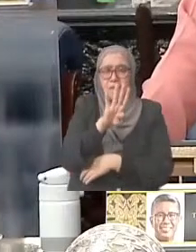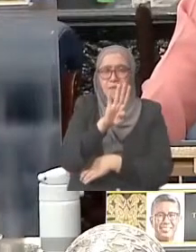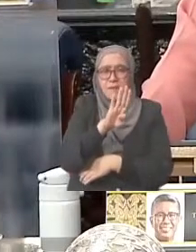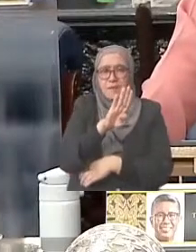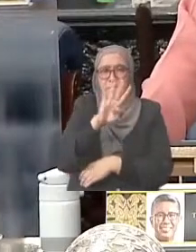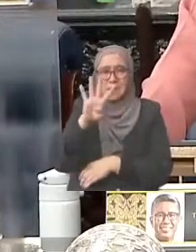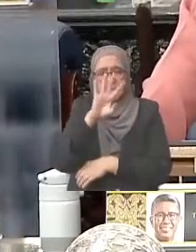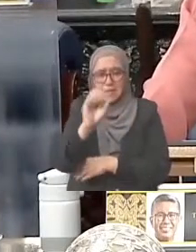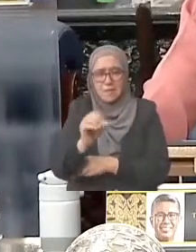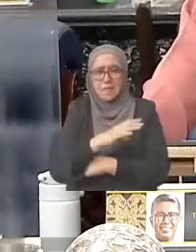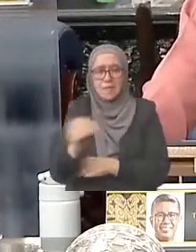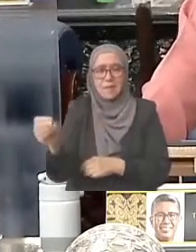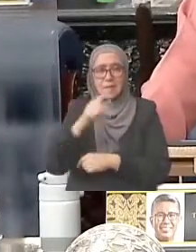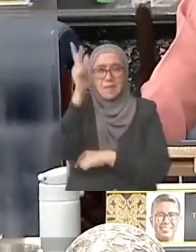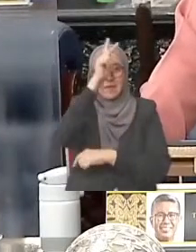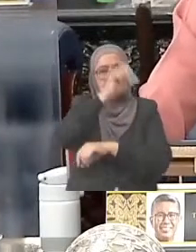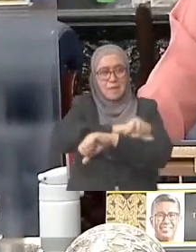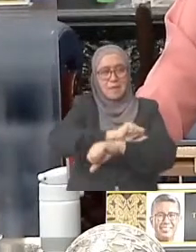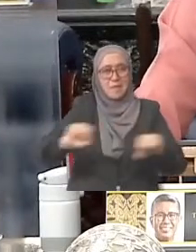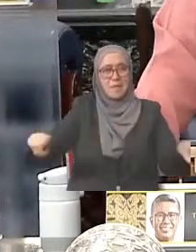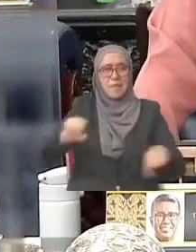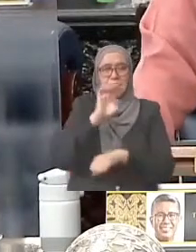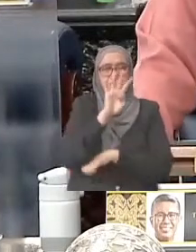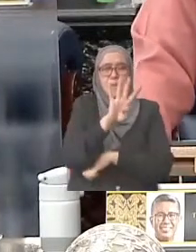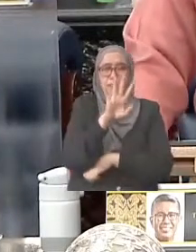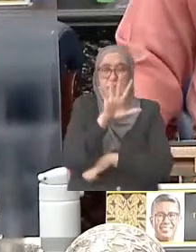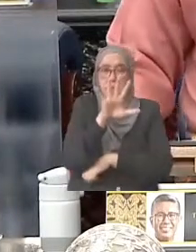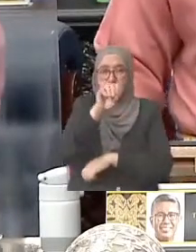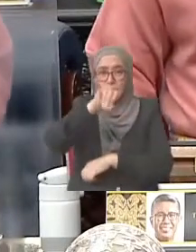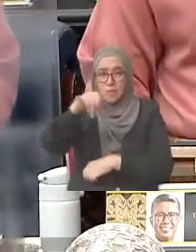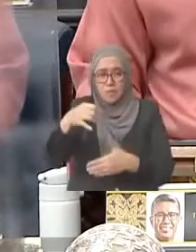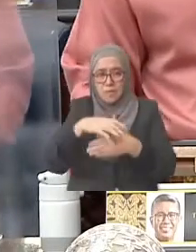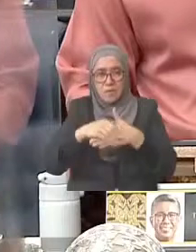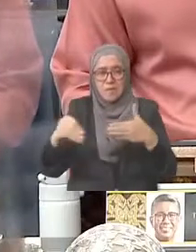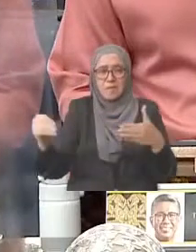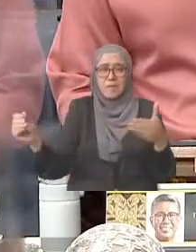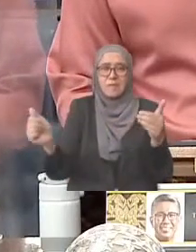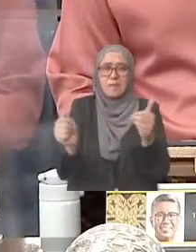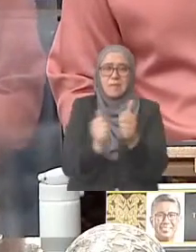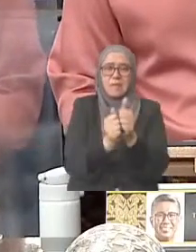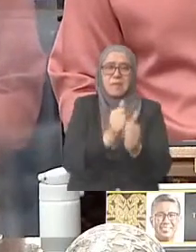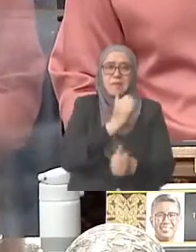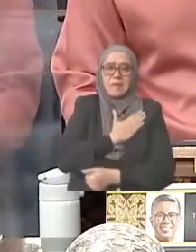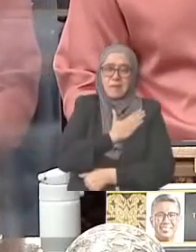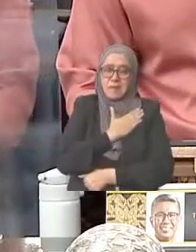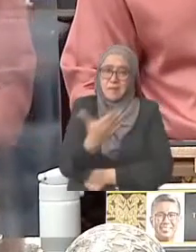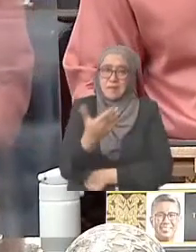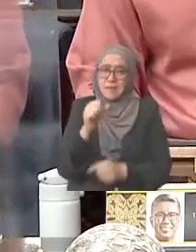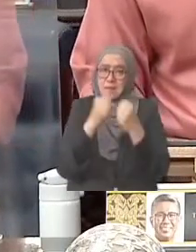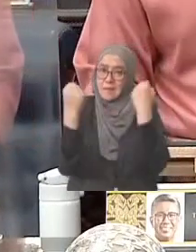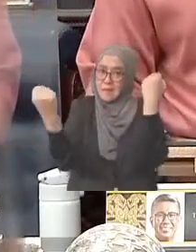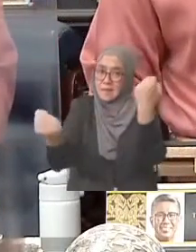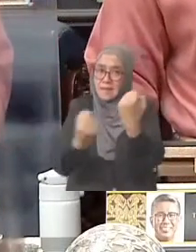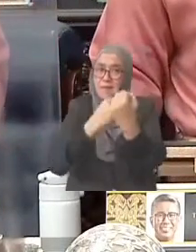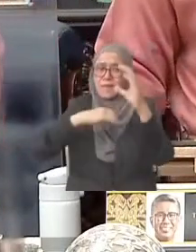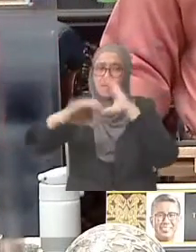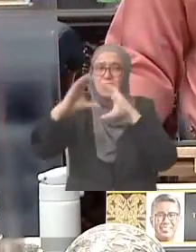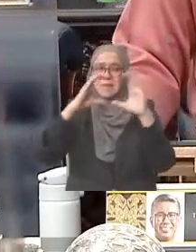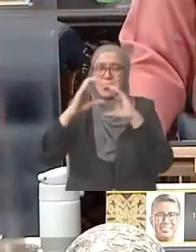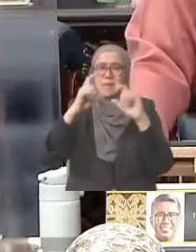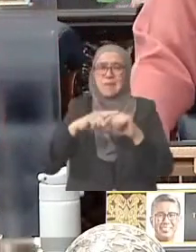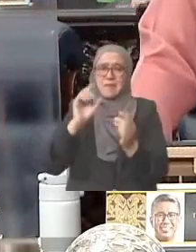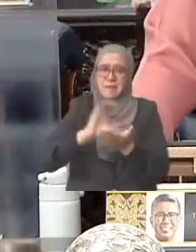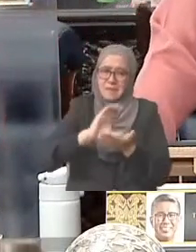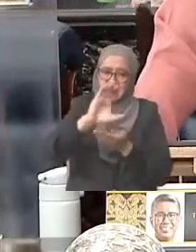akan mengidekan putuskan 450000000 Ringgit di samping komitmen syari'at telekomunikasi yang turut menyumbang kira-kira